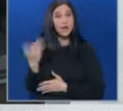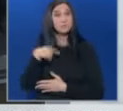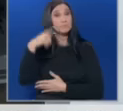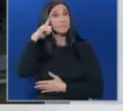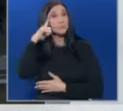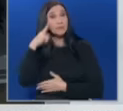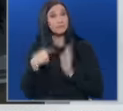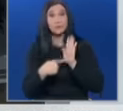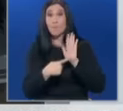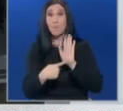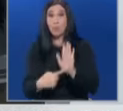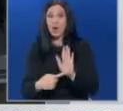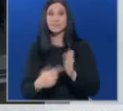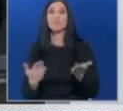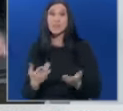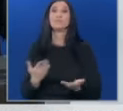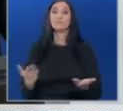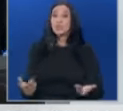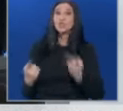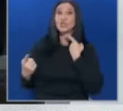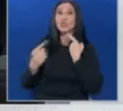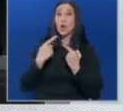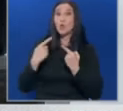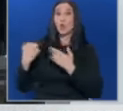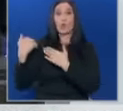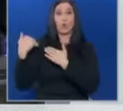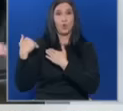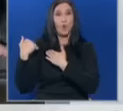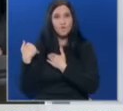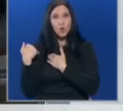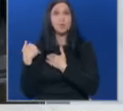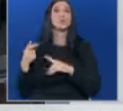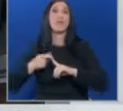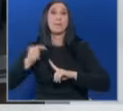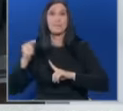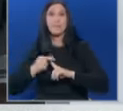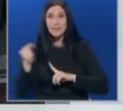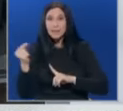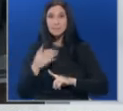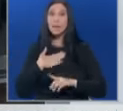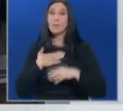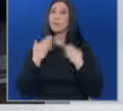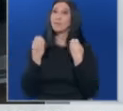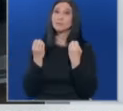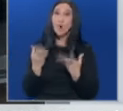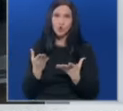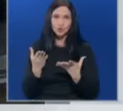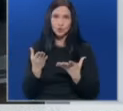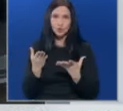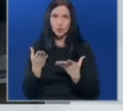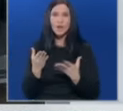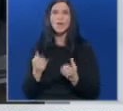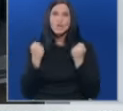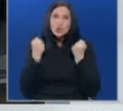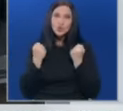смятам, че показахме, че с диалог, отговорност и принципи има възможност,